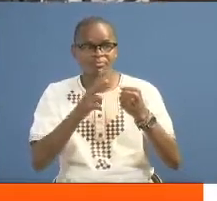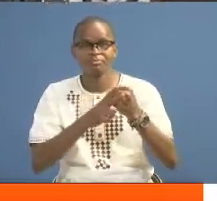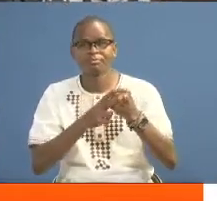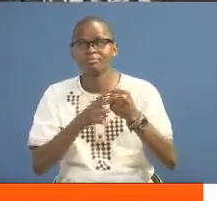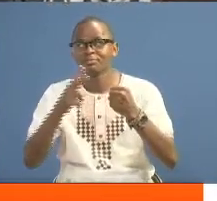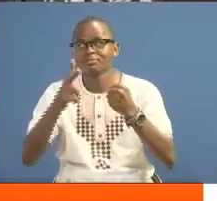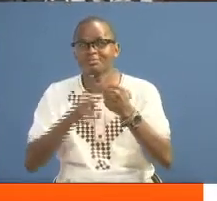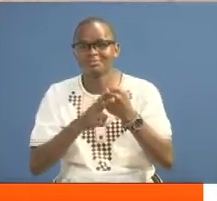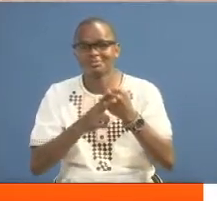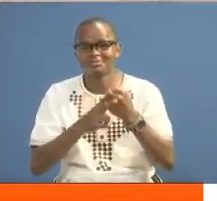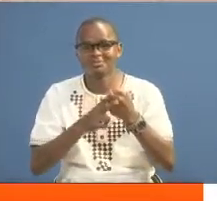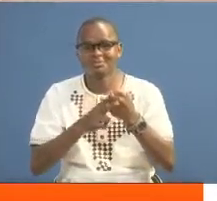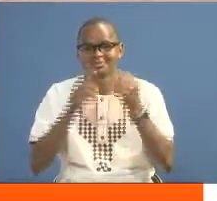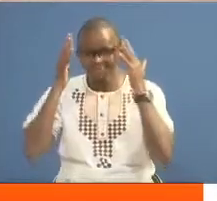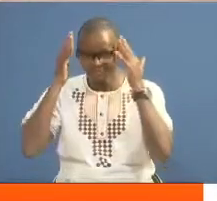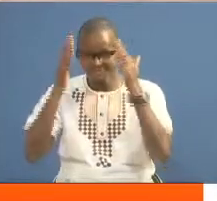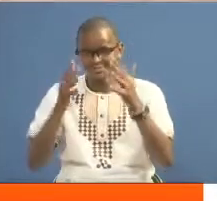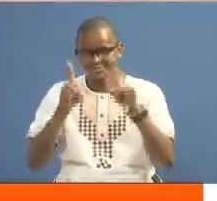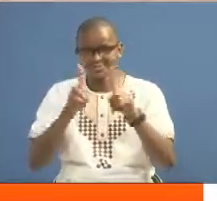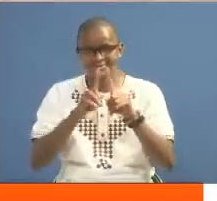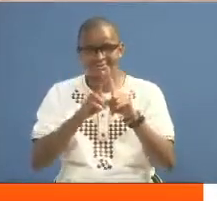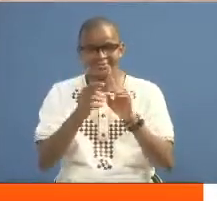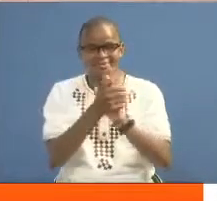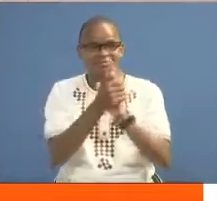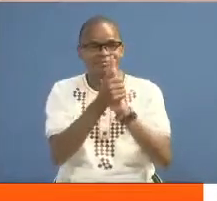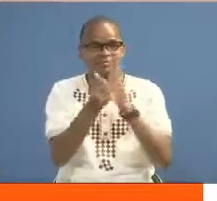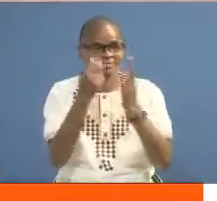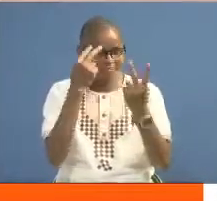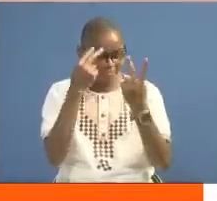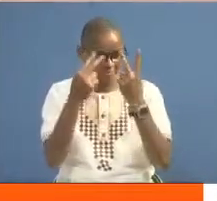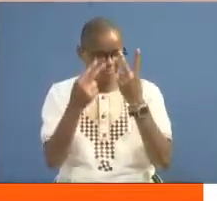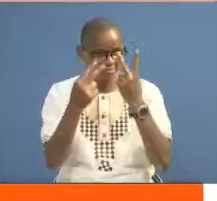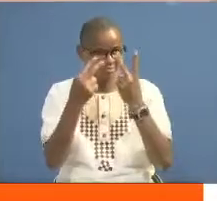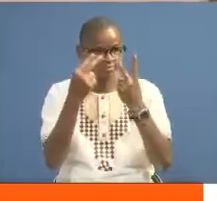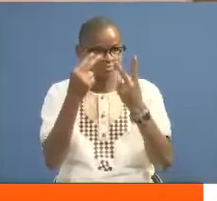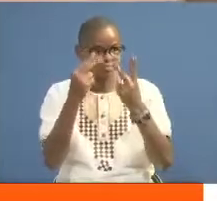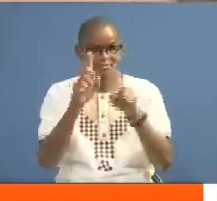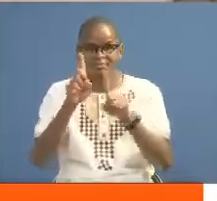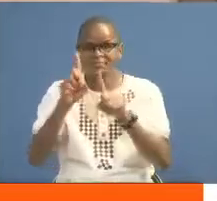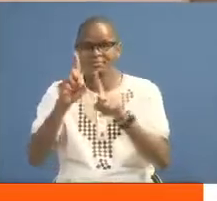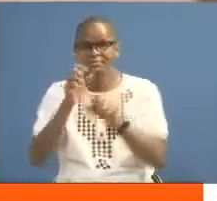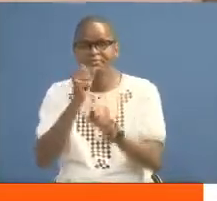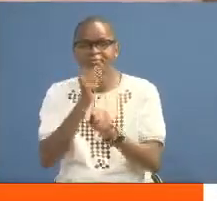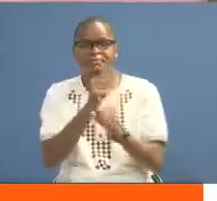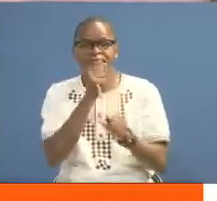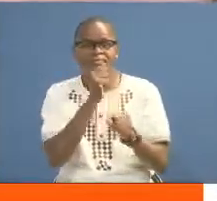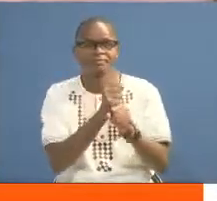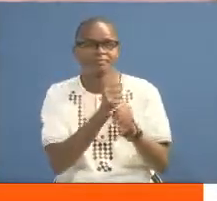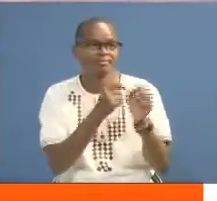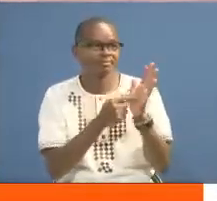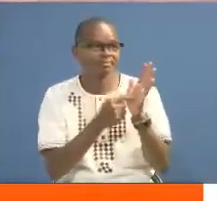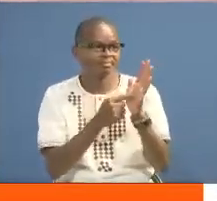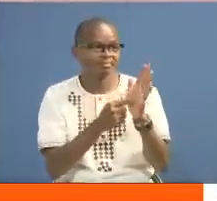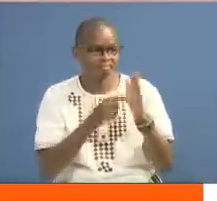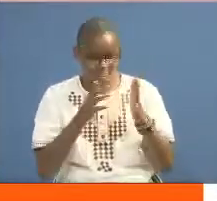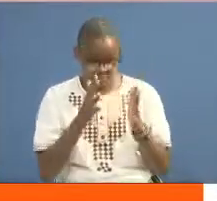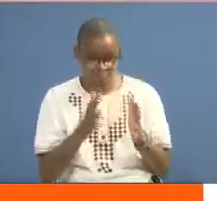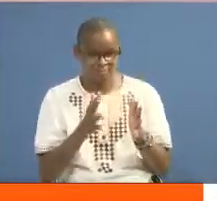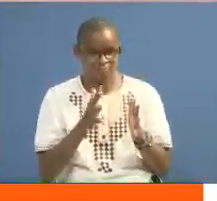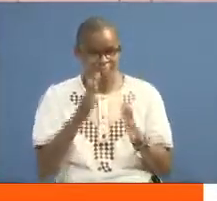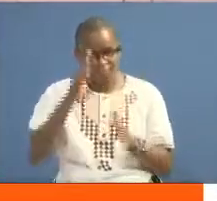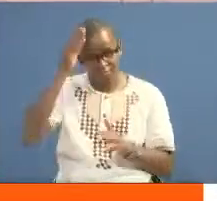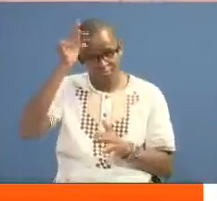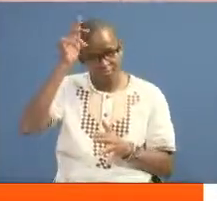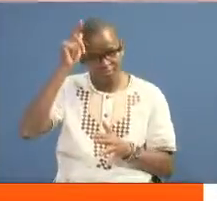777. Umakinifu na umahiri unaoonekana katika miundo hii unaashiria mtu aliye na